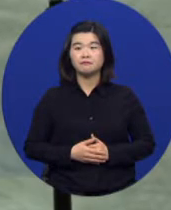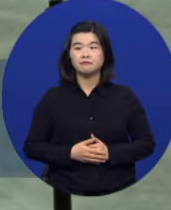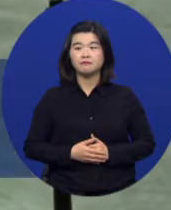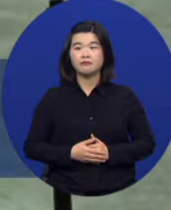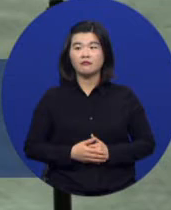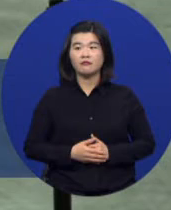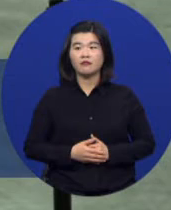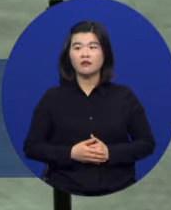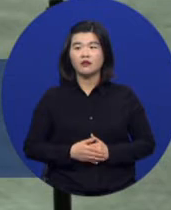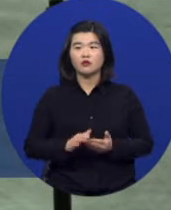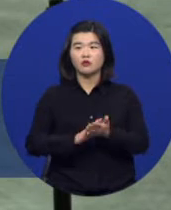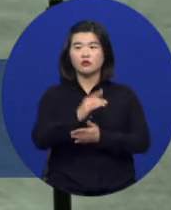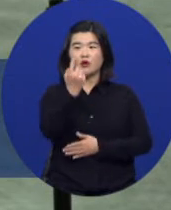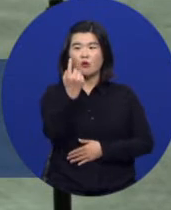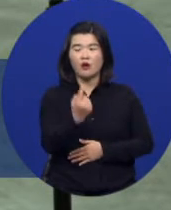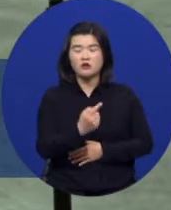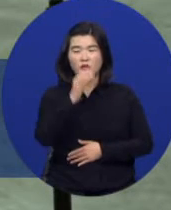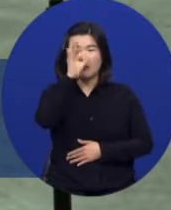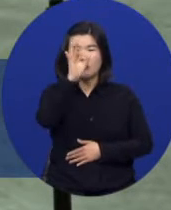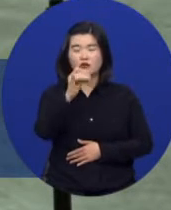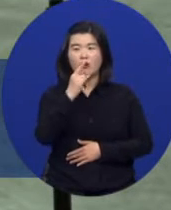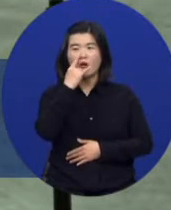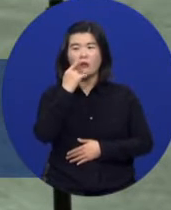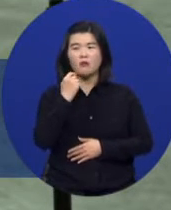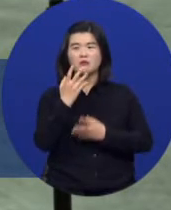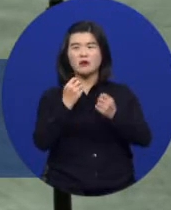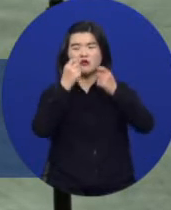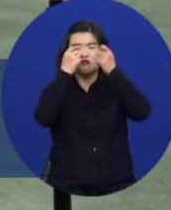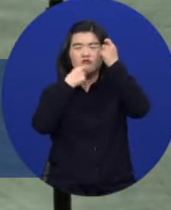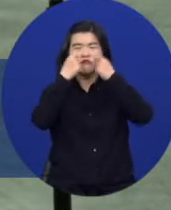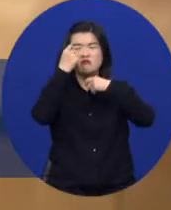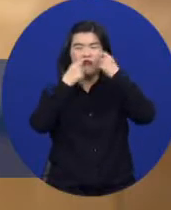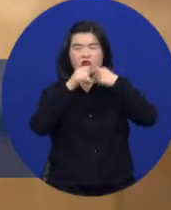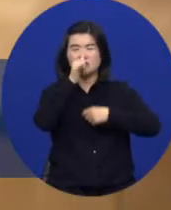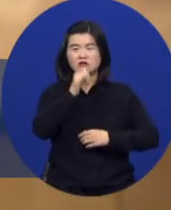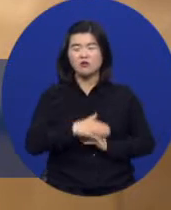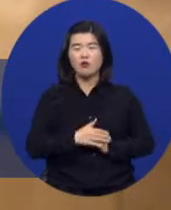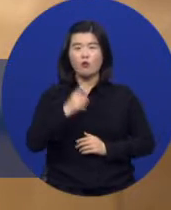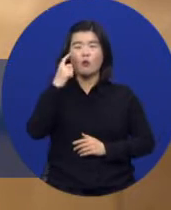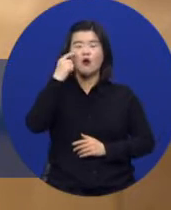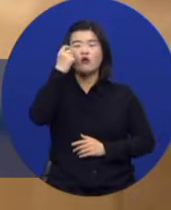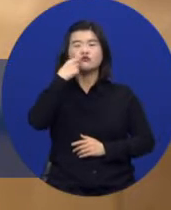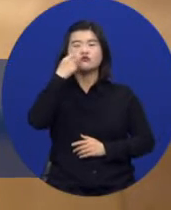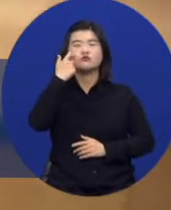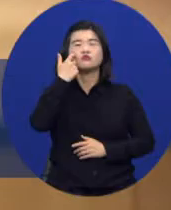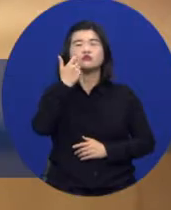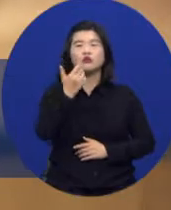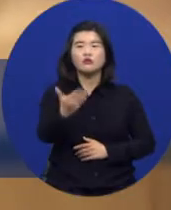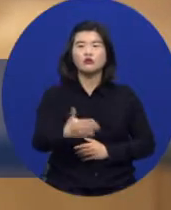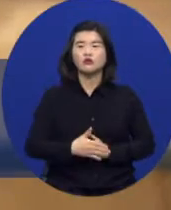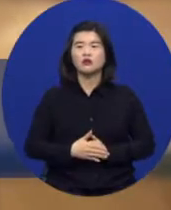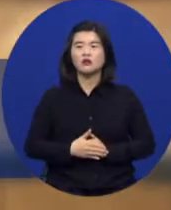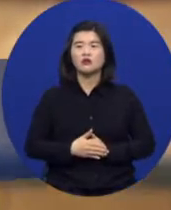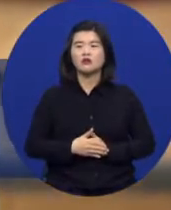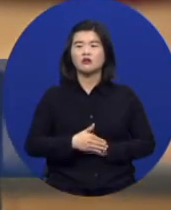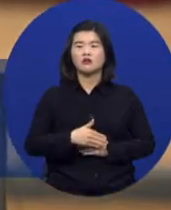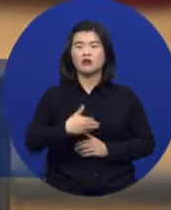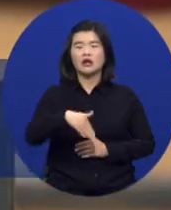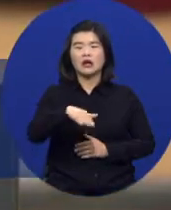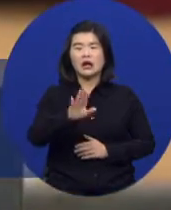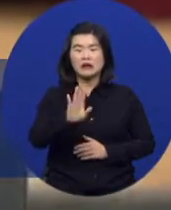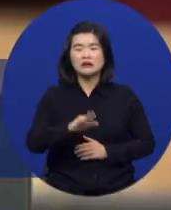이게 나 놀란 드러멍분한 우리 어머니가 막 울어서 무사 울음 흉분한 거기